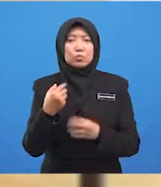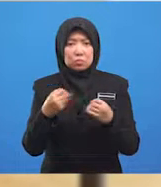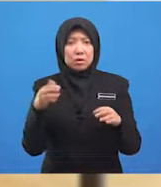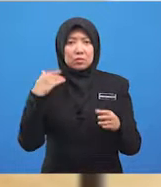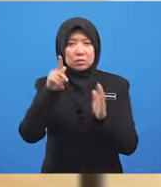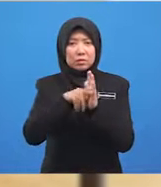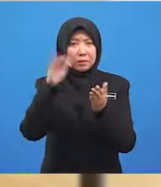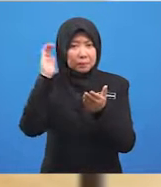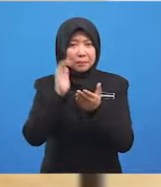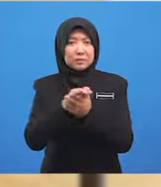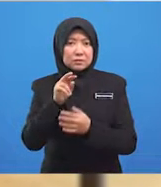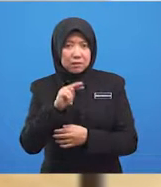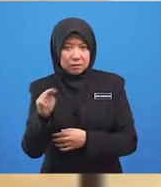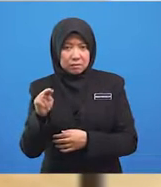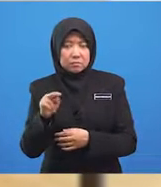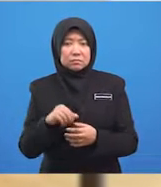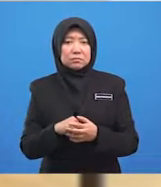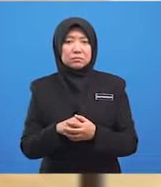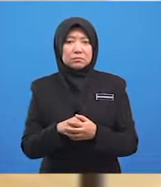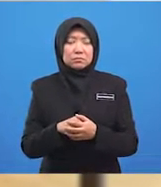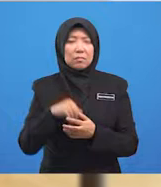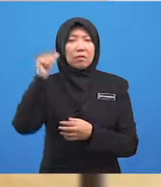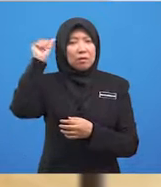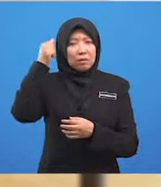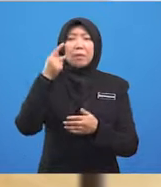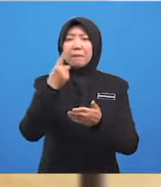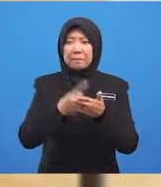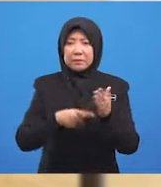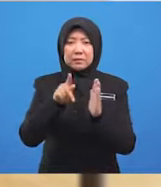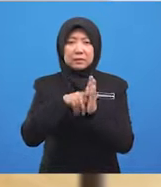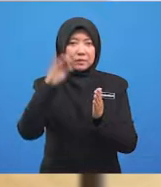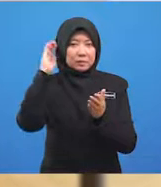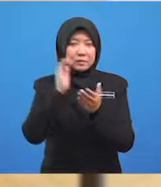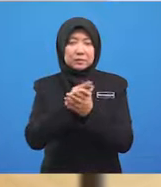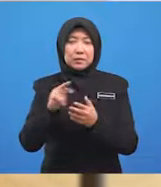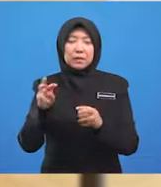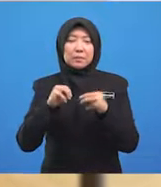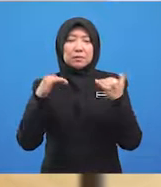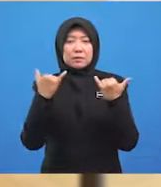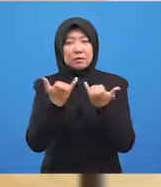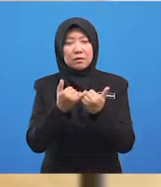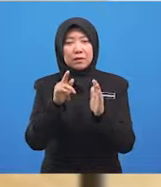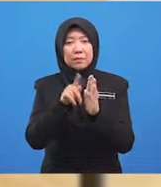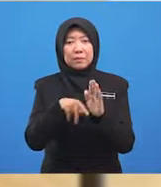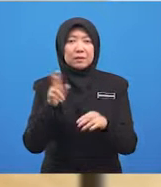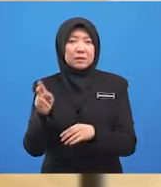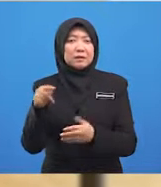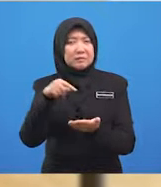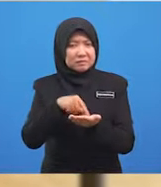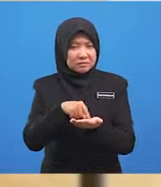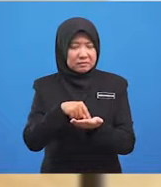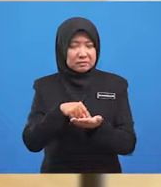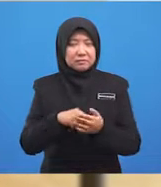kepercayaan agaknya apa kepercayaan masyarakat zaman prasejarah ini